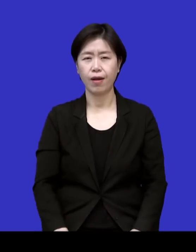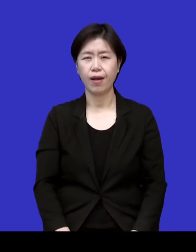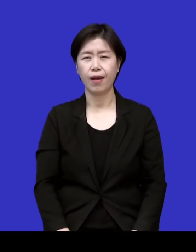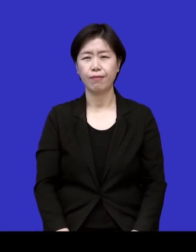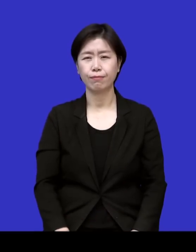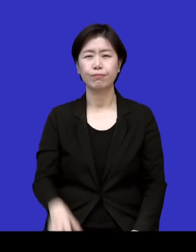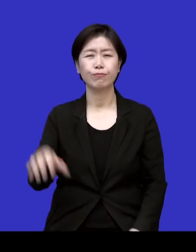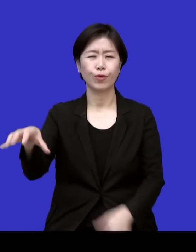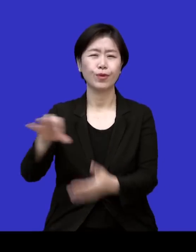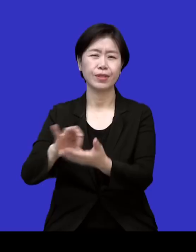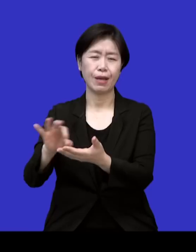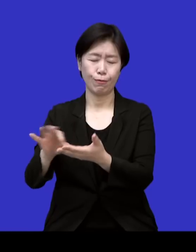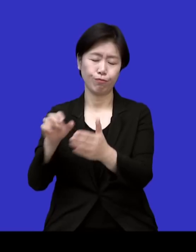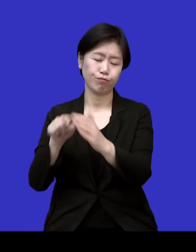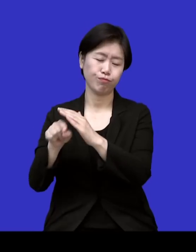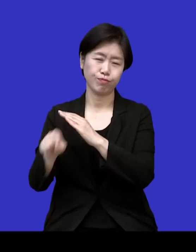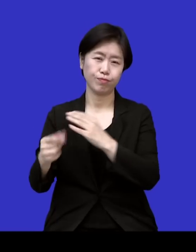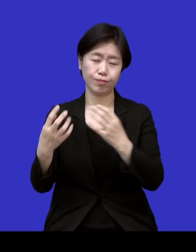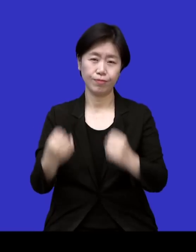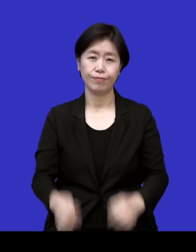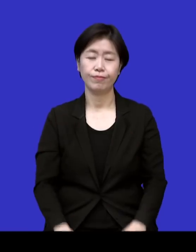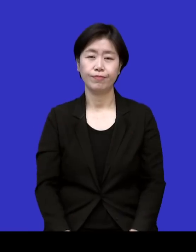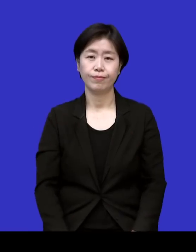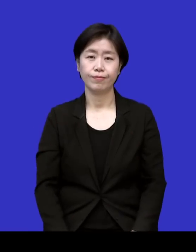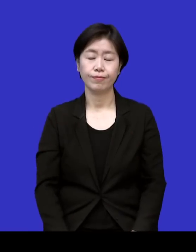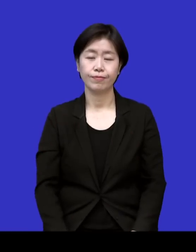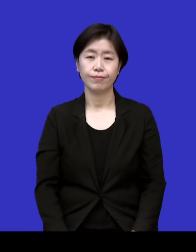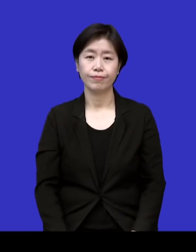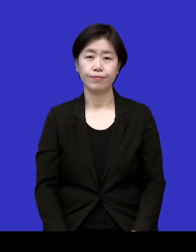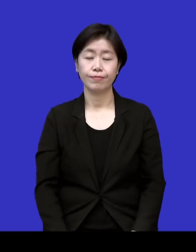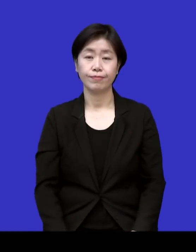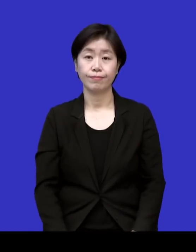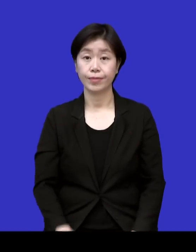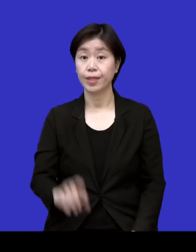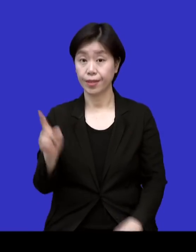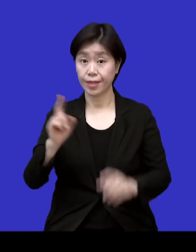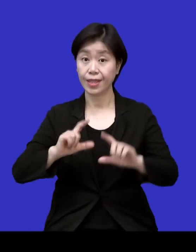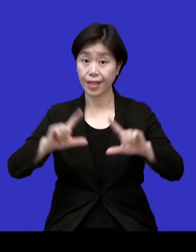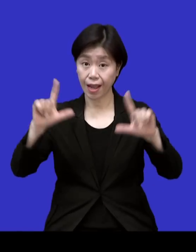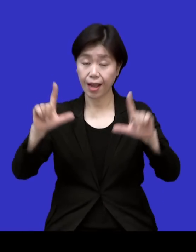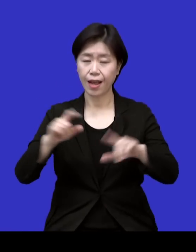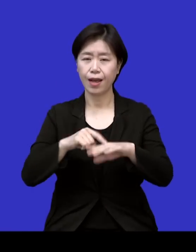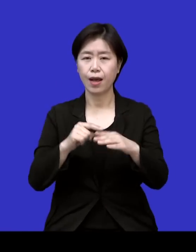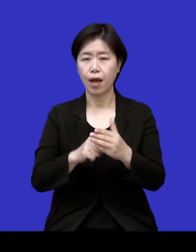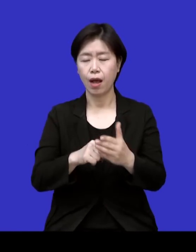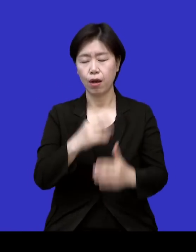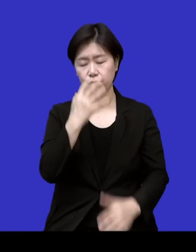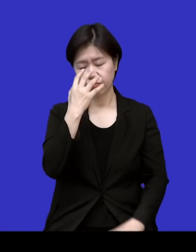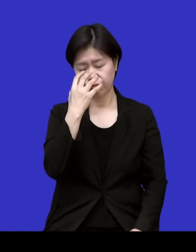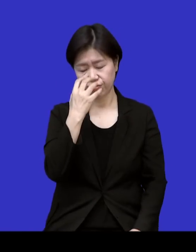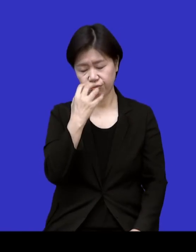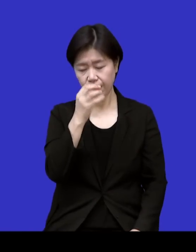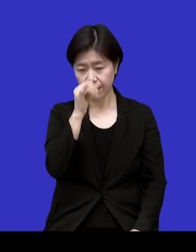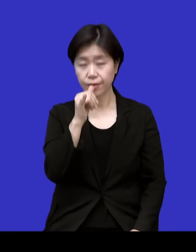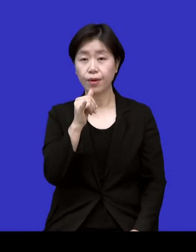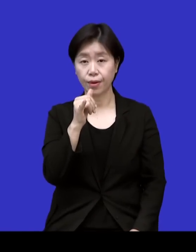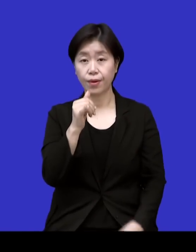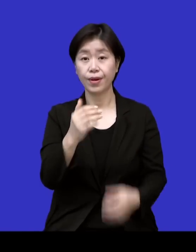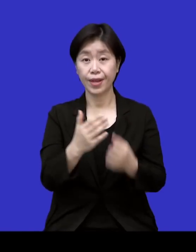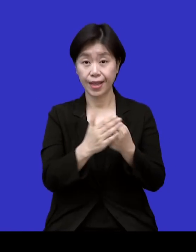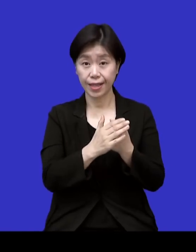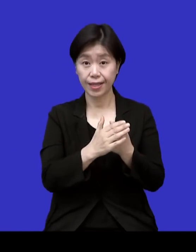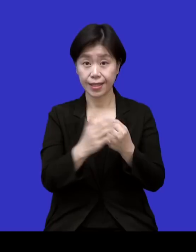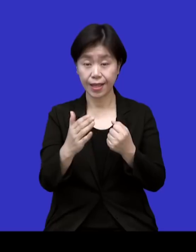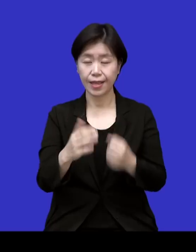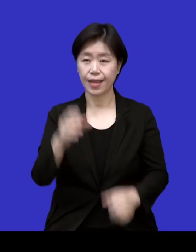것 같아요. 네. 그러다가 이제 어느 날도 이제 그 너무 우울하고 그런 힘든 것들을